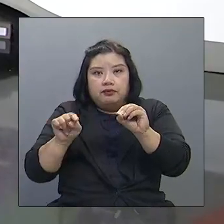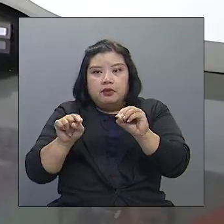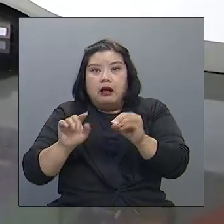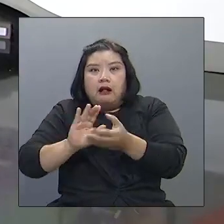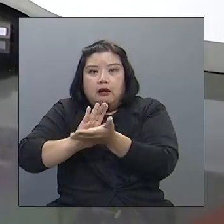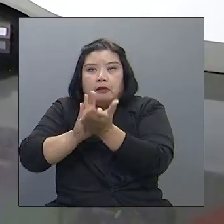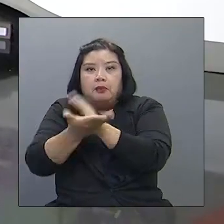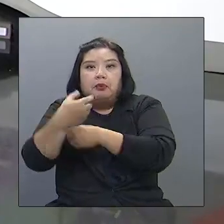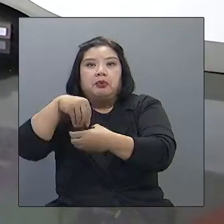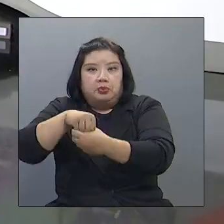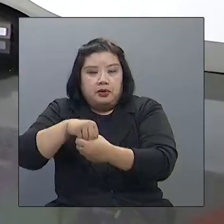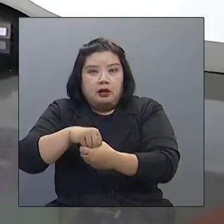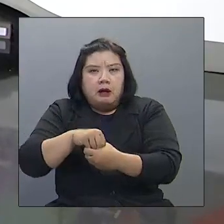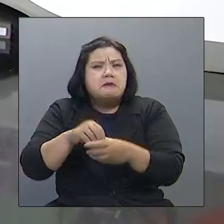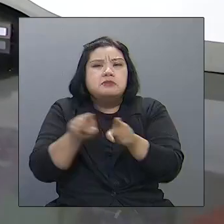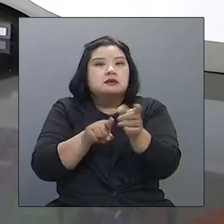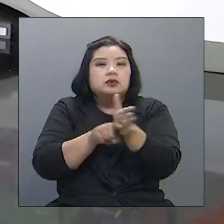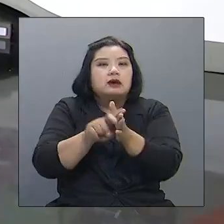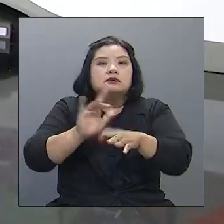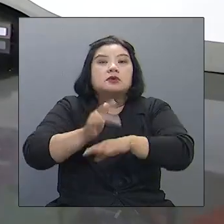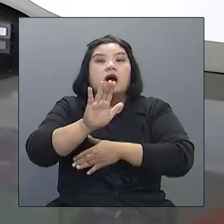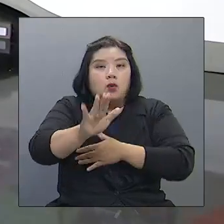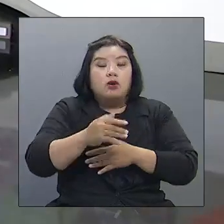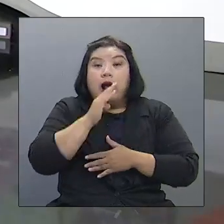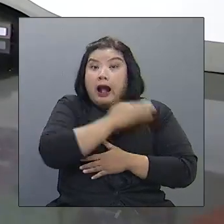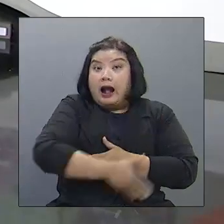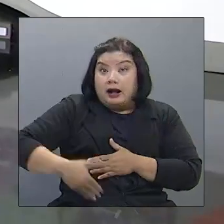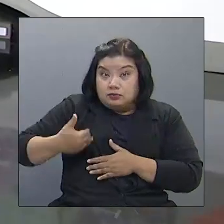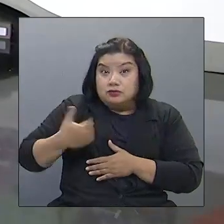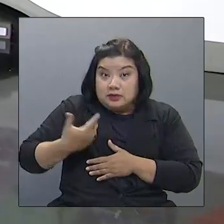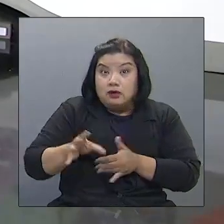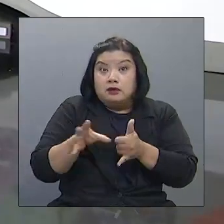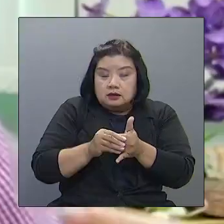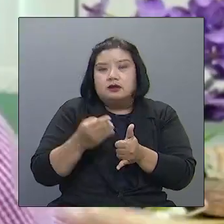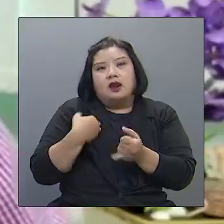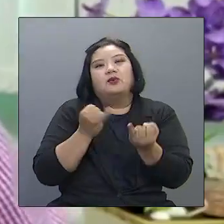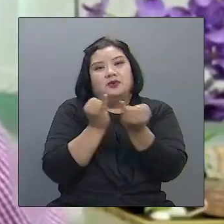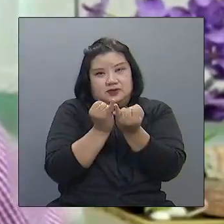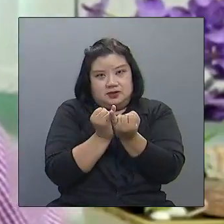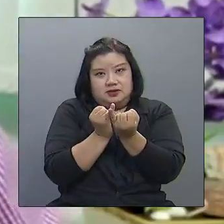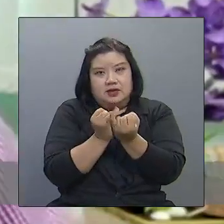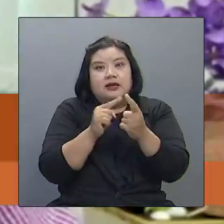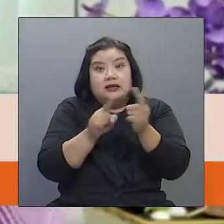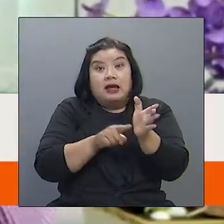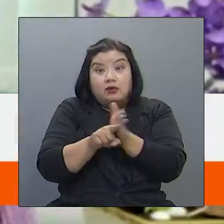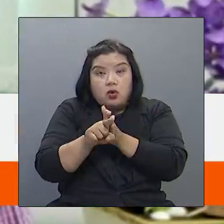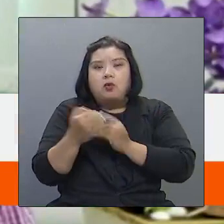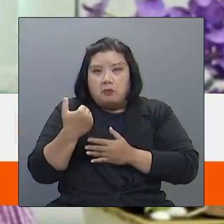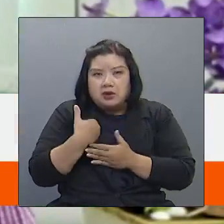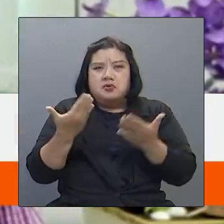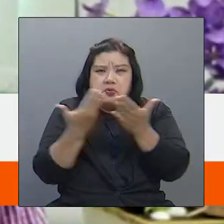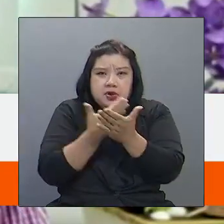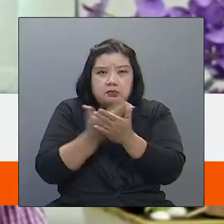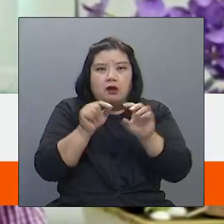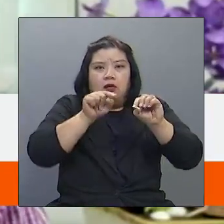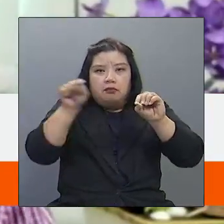ากระจายตัวในระดับหนึ่งแล้วเนี่ยเราก็จะมีภูมิคุ้มกันต่อ XBB ในประชากรของเราก็ไวรัสคงไม่ได้อยู่นิ่ง XBB ก็ต้องเปลี่ยนแปลงต่อ